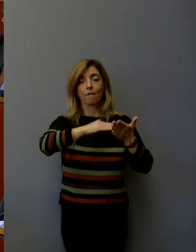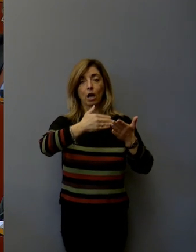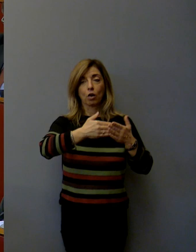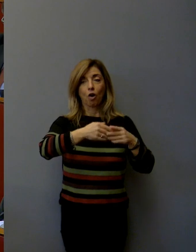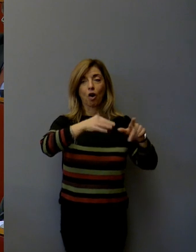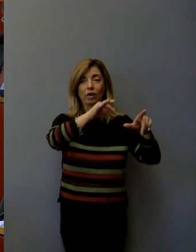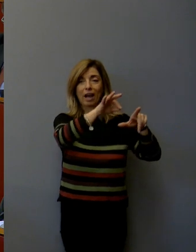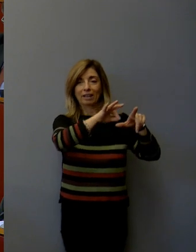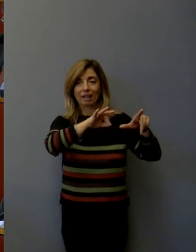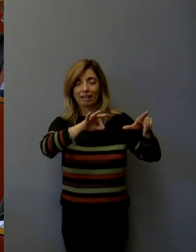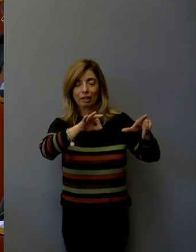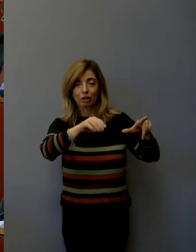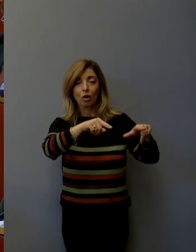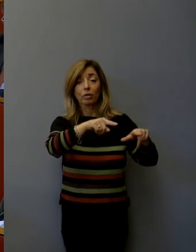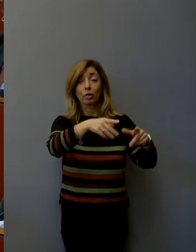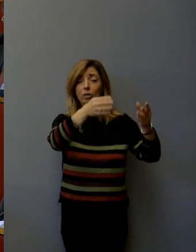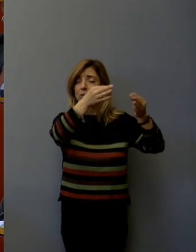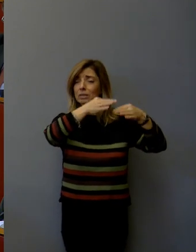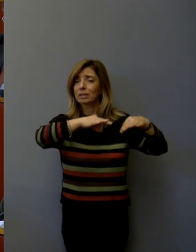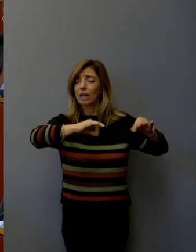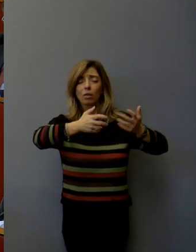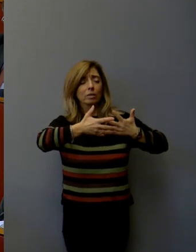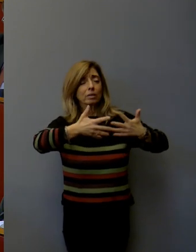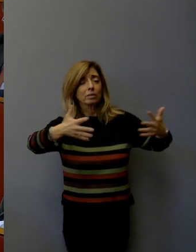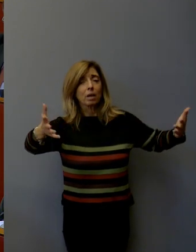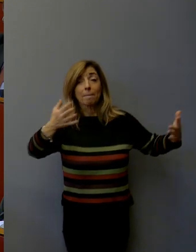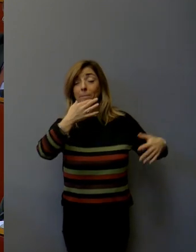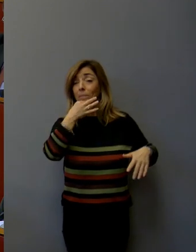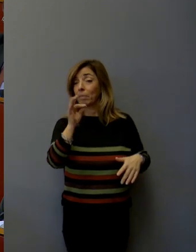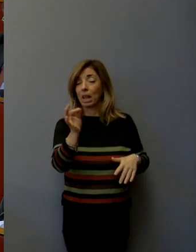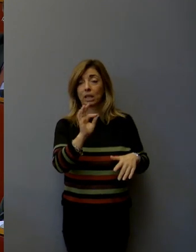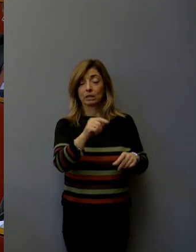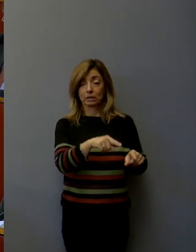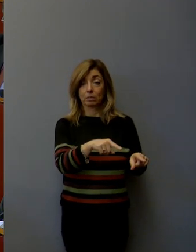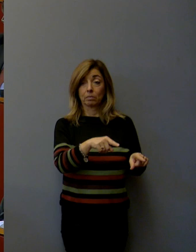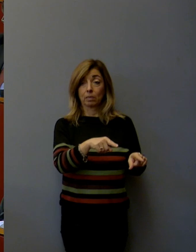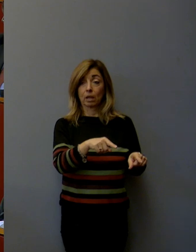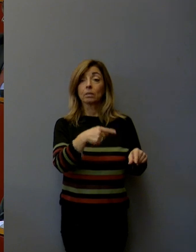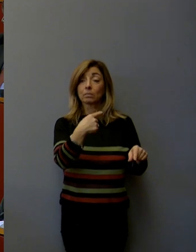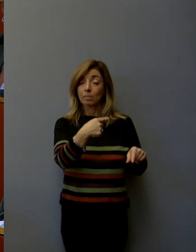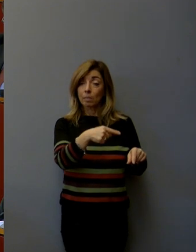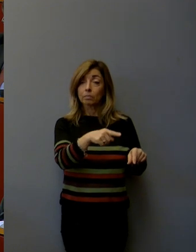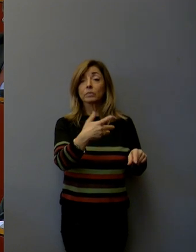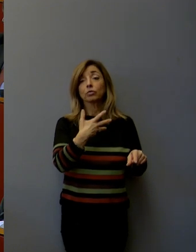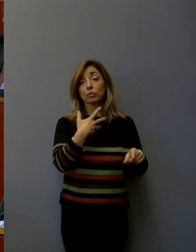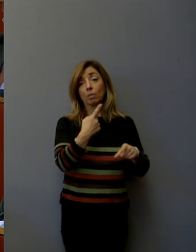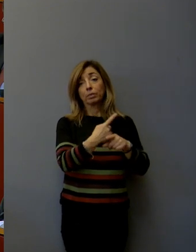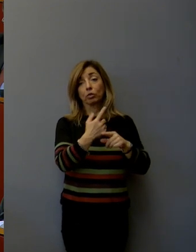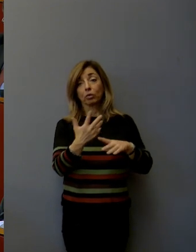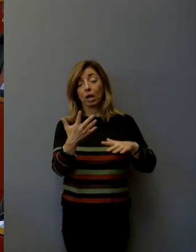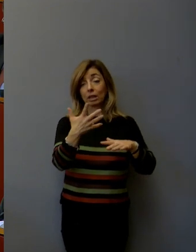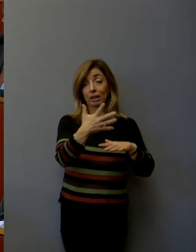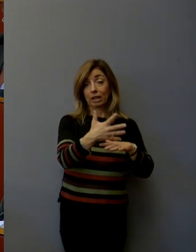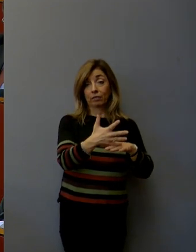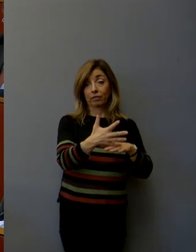sono dei saloni splendidi immensi Bellissimi e anche in questo caso c'è bisogno di intervenire